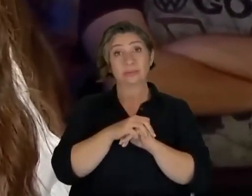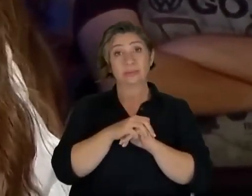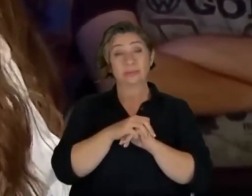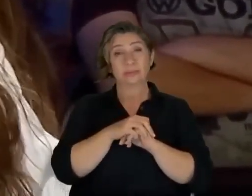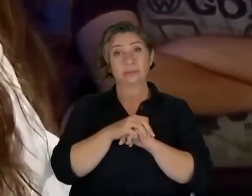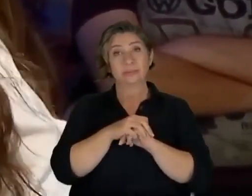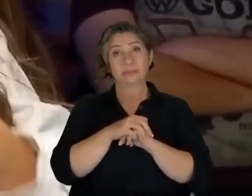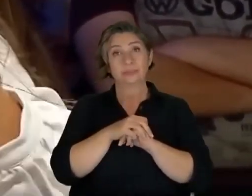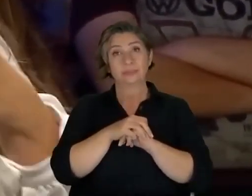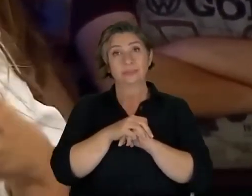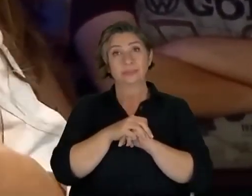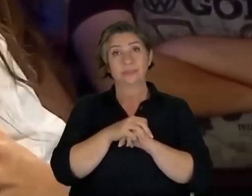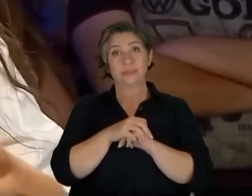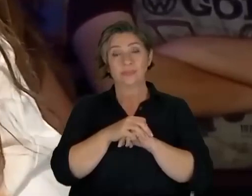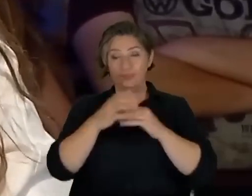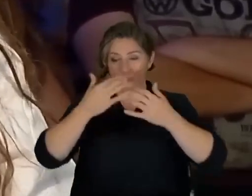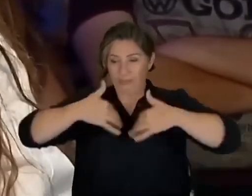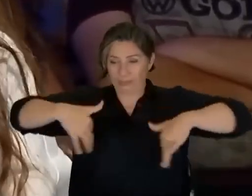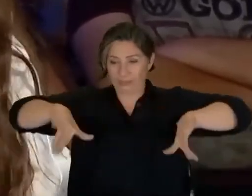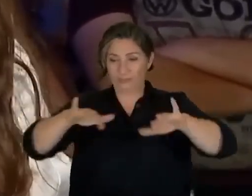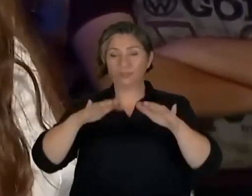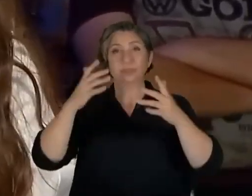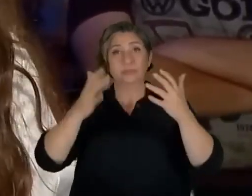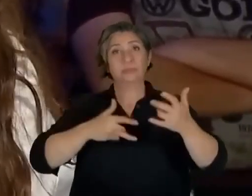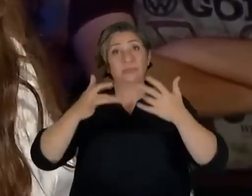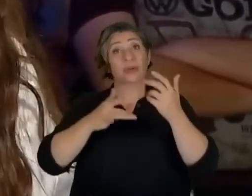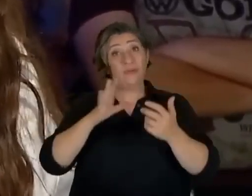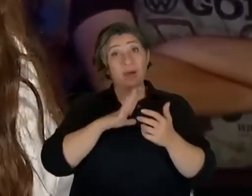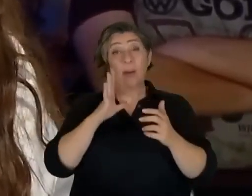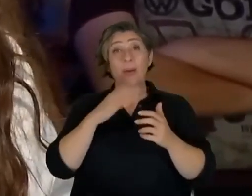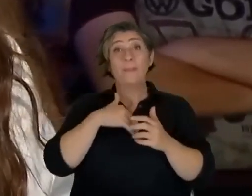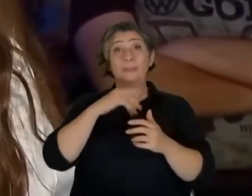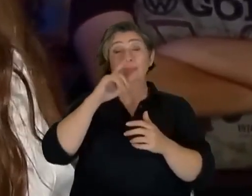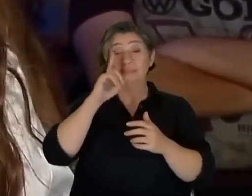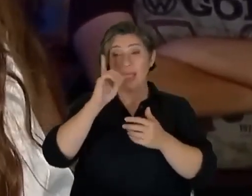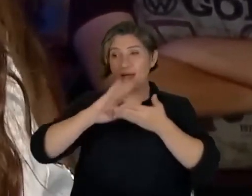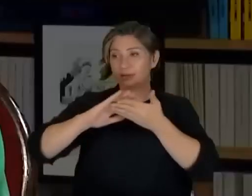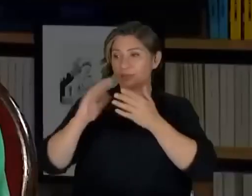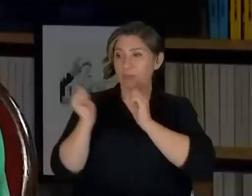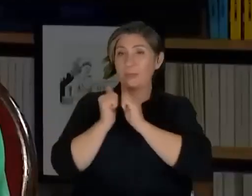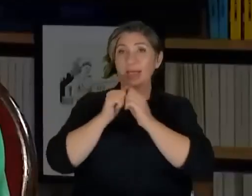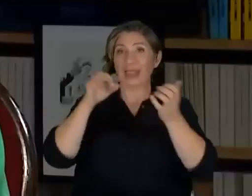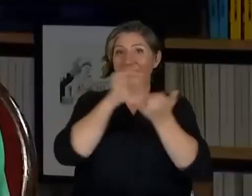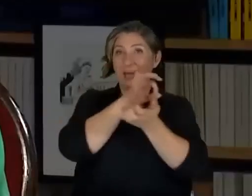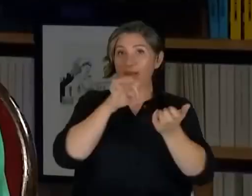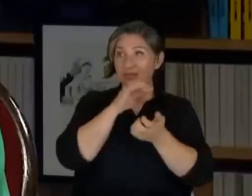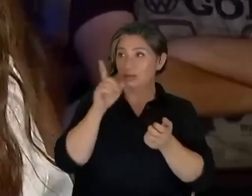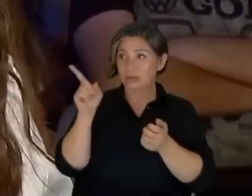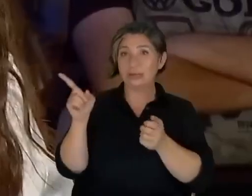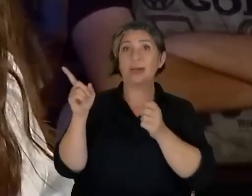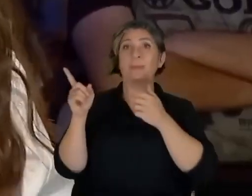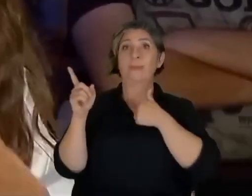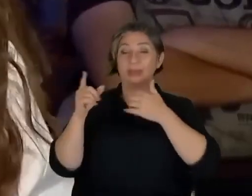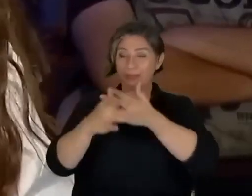şimdi yani... Orkestrayla çaldığın zaman evet de şimdi ben mesela bir arkadaşımla birlikte kemancı Ceren